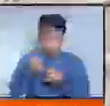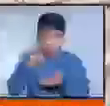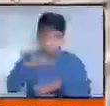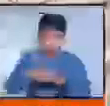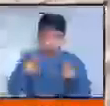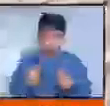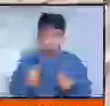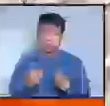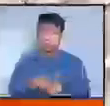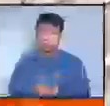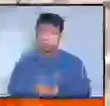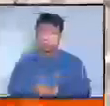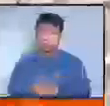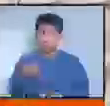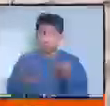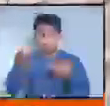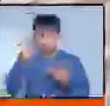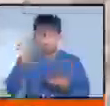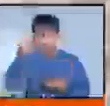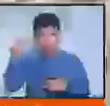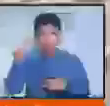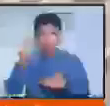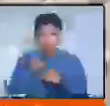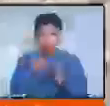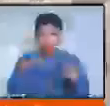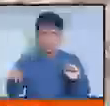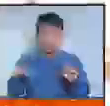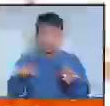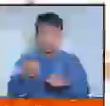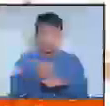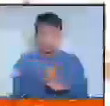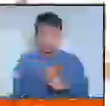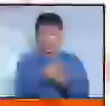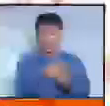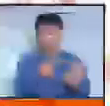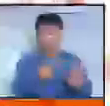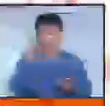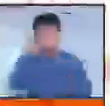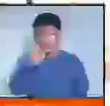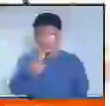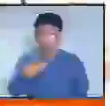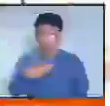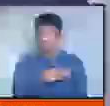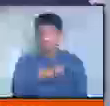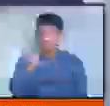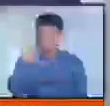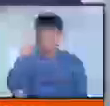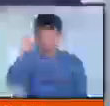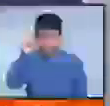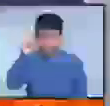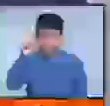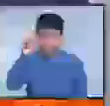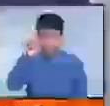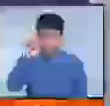standards. So you can just imagine how safe is the product. May pangamba rin si Congressman Ace Barbers na